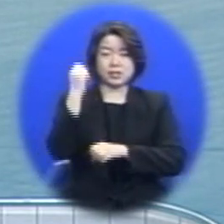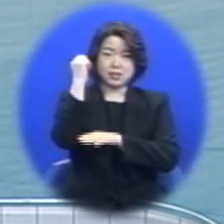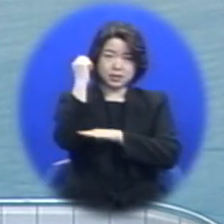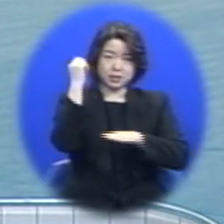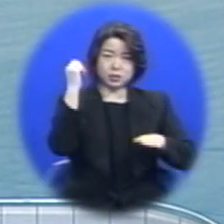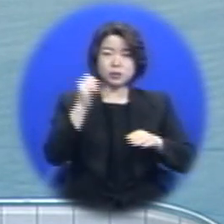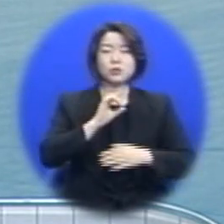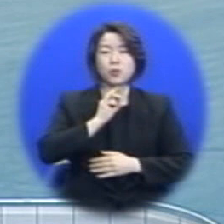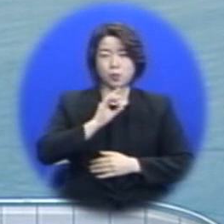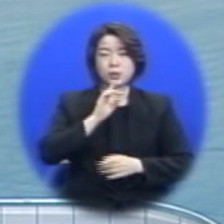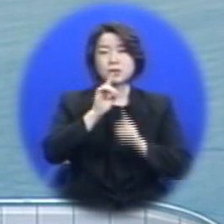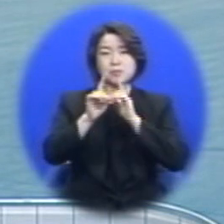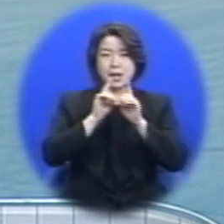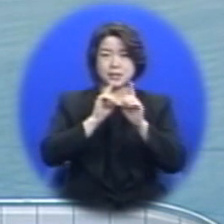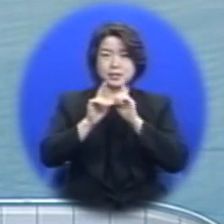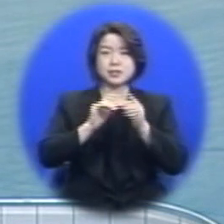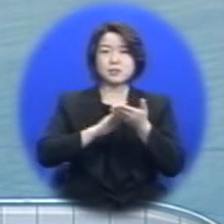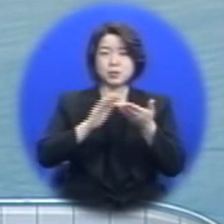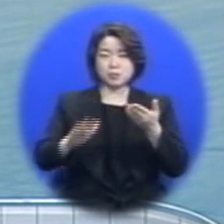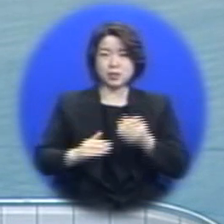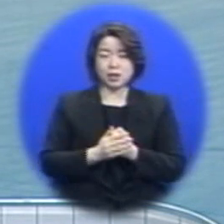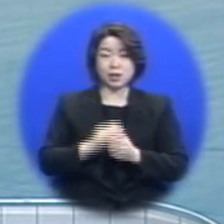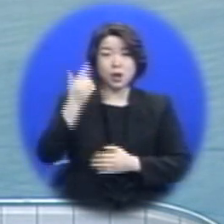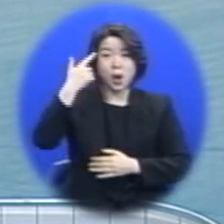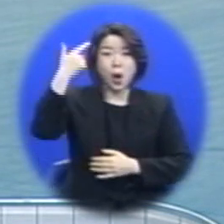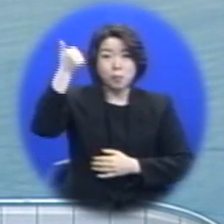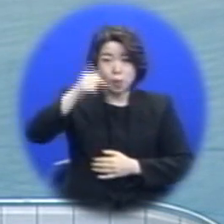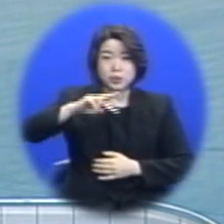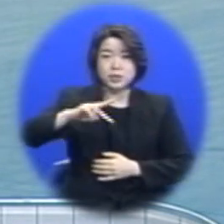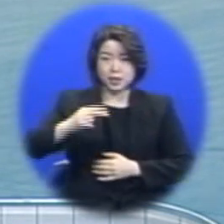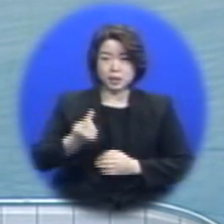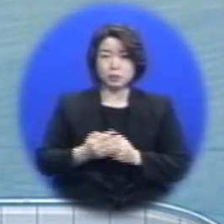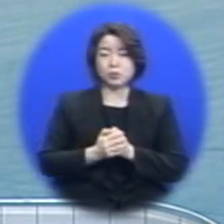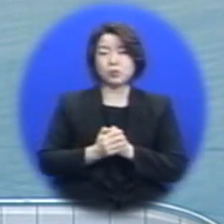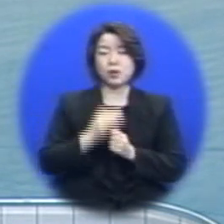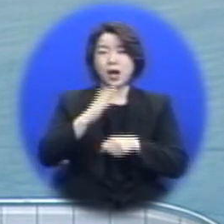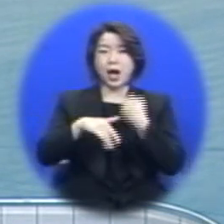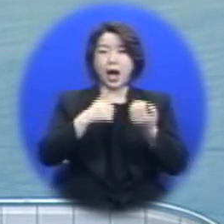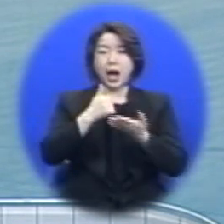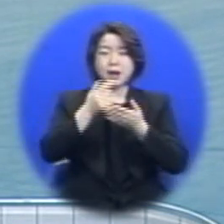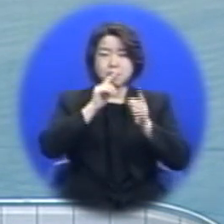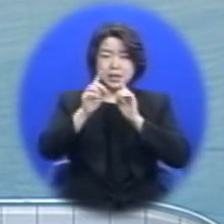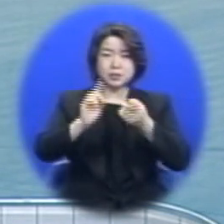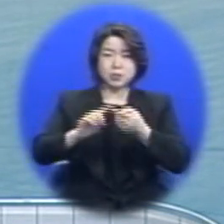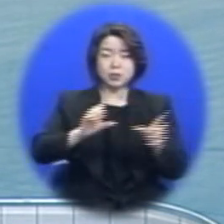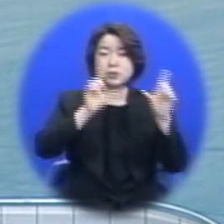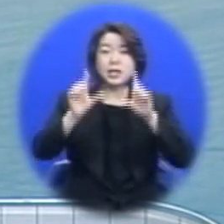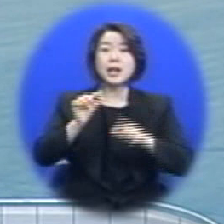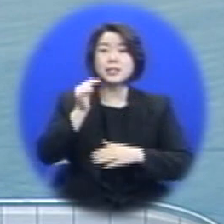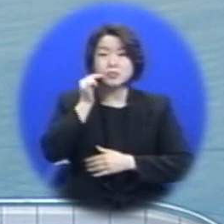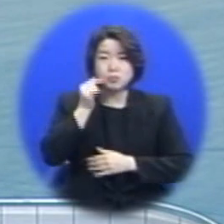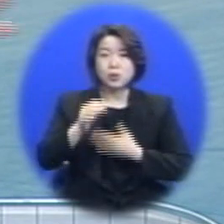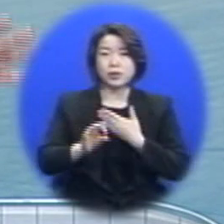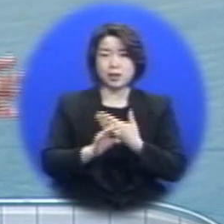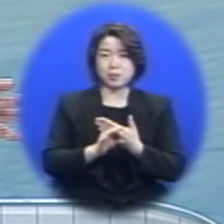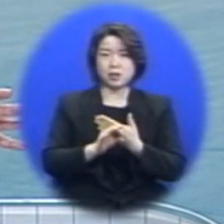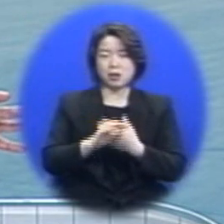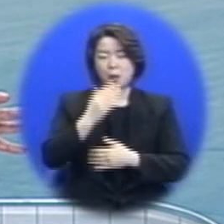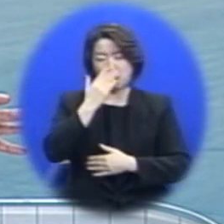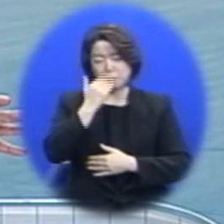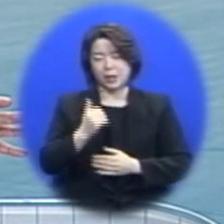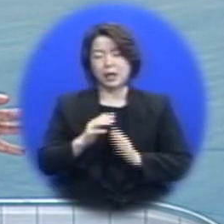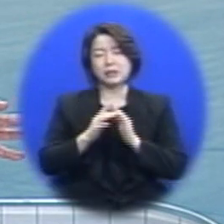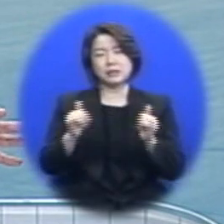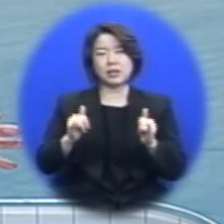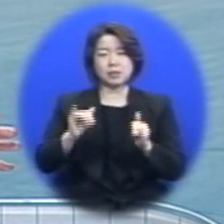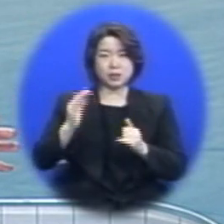오직 말씀입니다. 목사라도 하나님의 말씀대로 살지 못하면 그러면 비참한 사람이